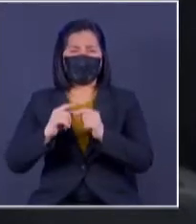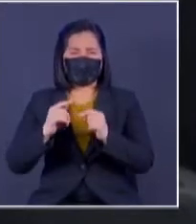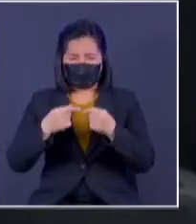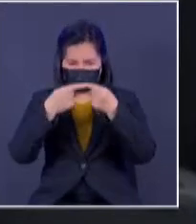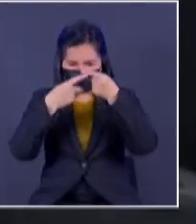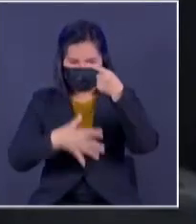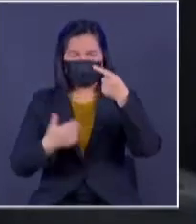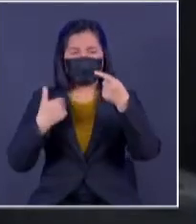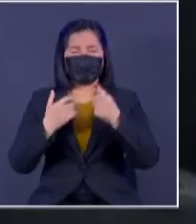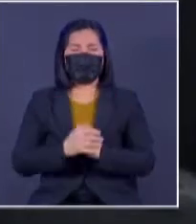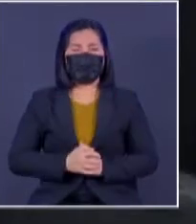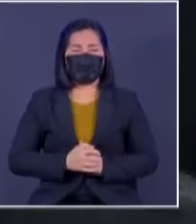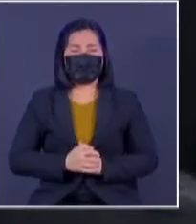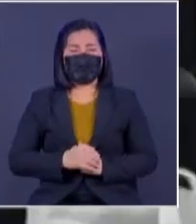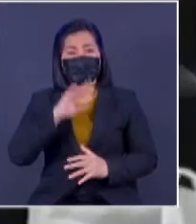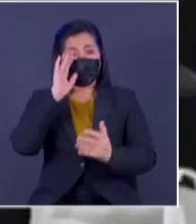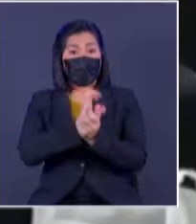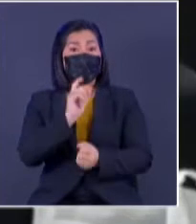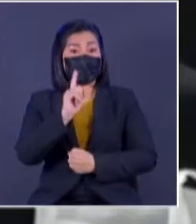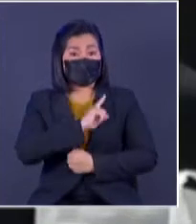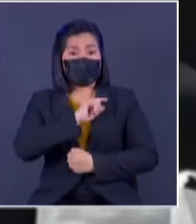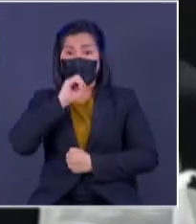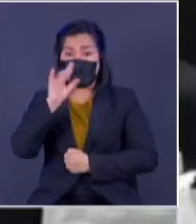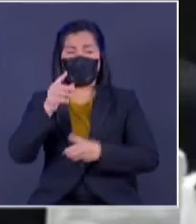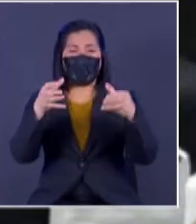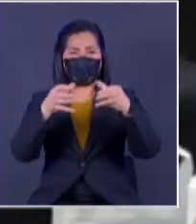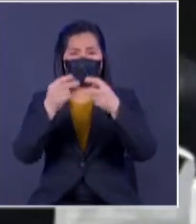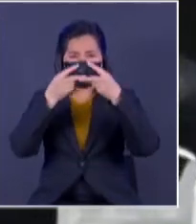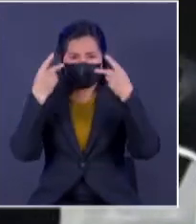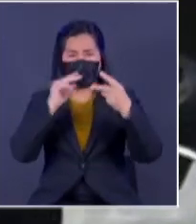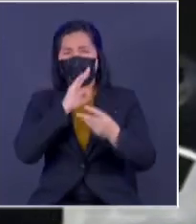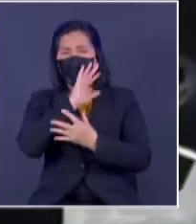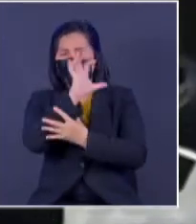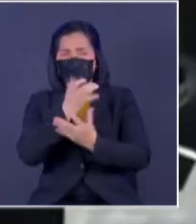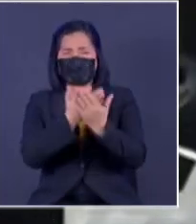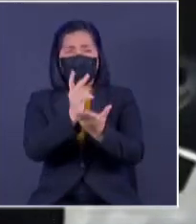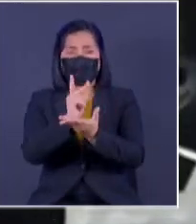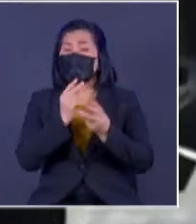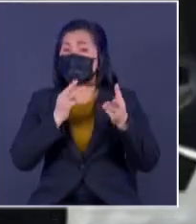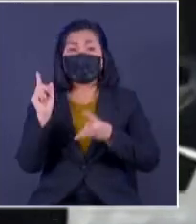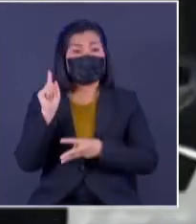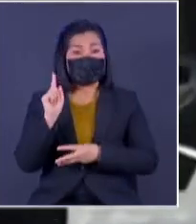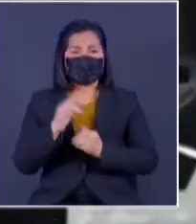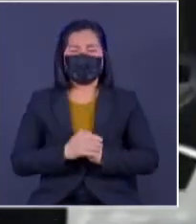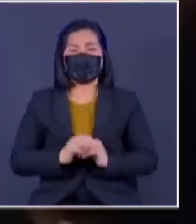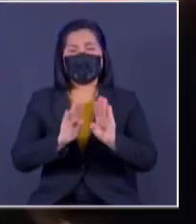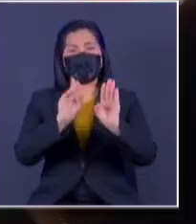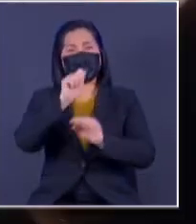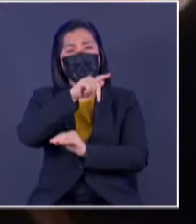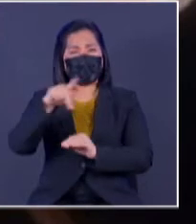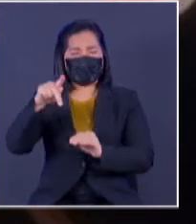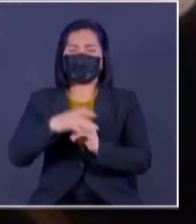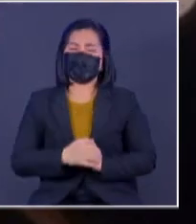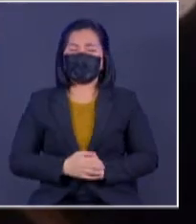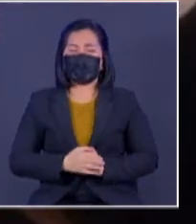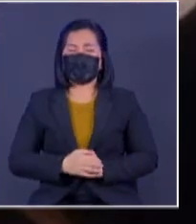นมากครับผู้บังคับการกองปราบท่านระบุว่าพฤติการของขบวนการนี้แก๊งนี้วิธีการของเขาก็คือจะเปิดแอปพลิเคชันขึ้นม